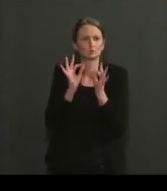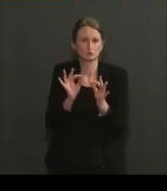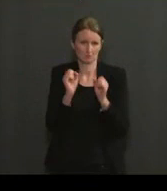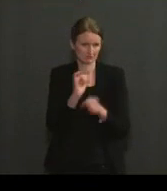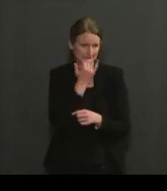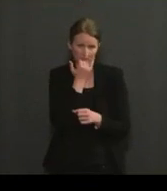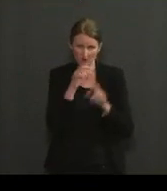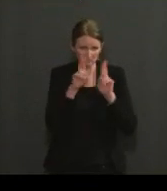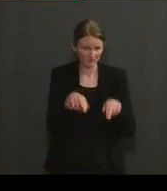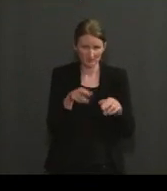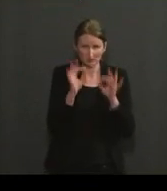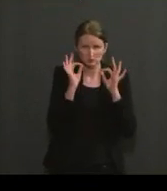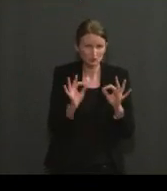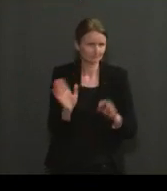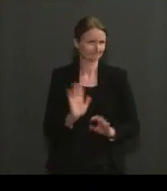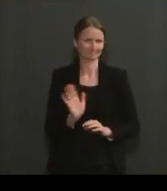contraire à la réalité.